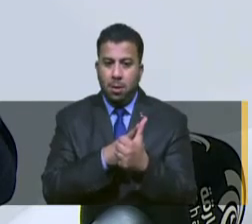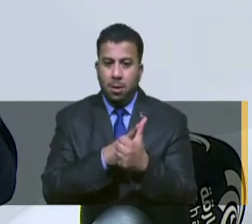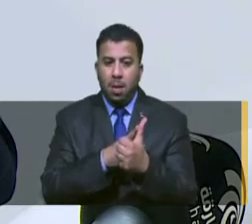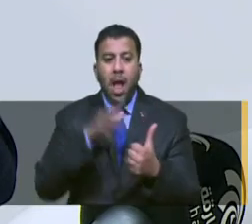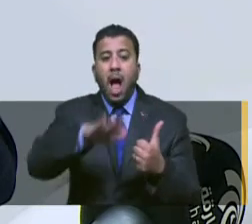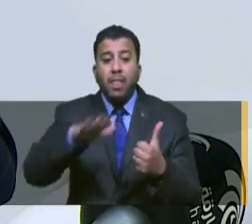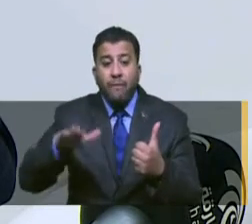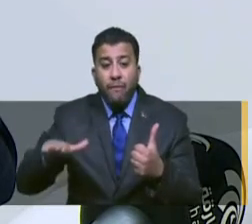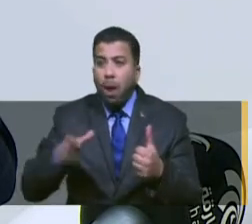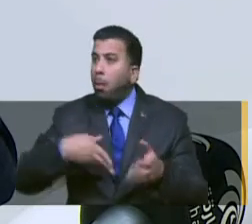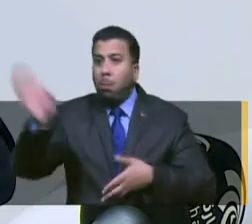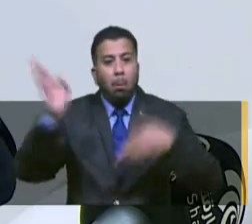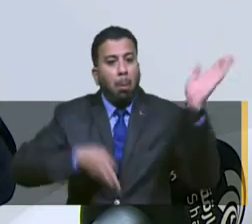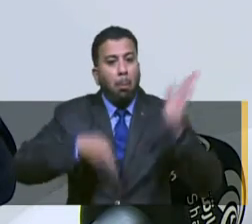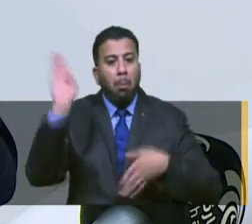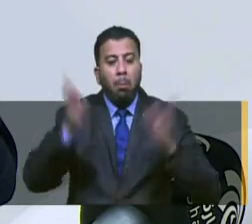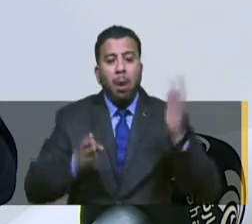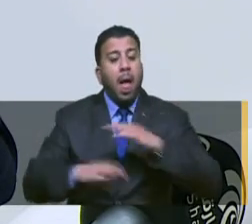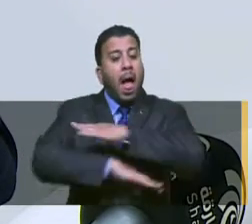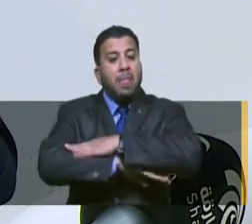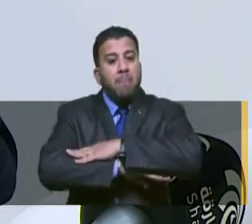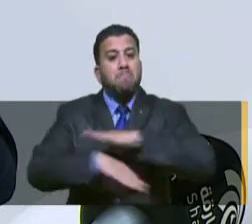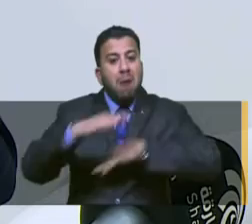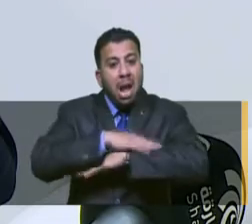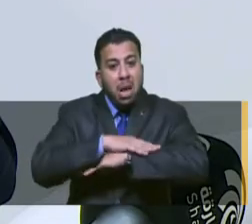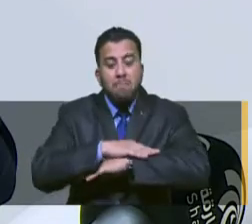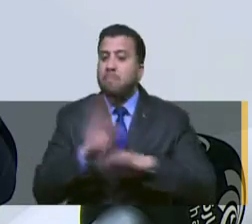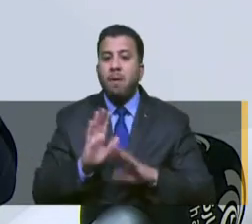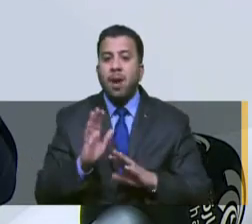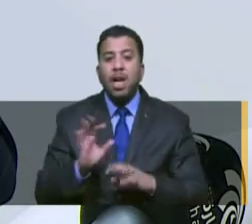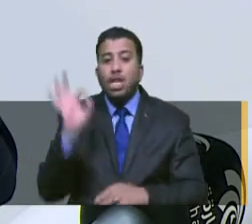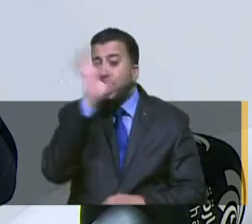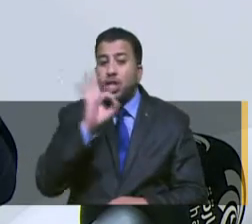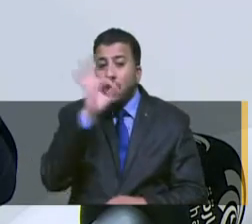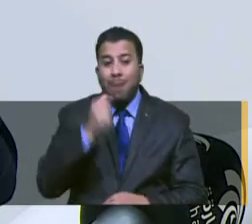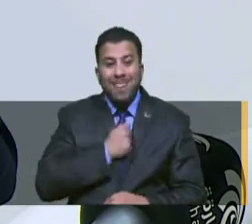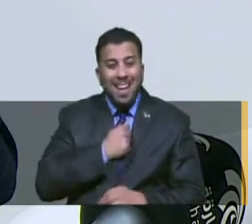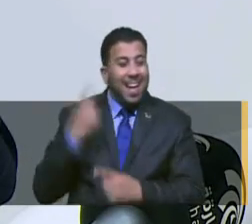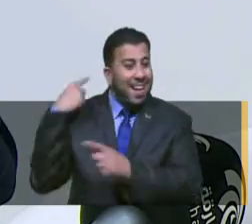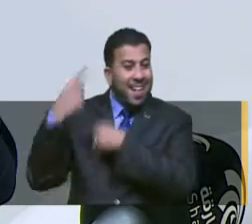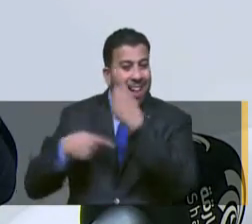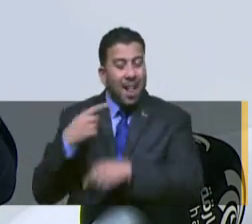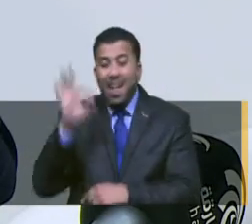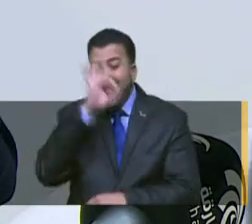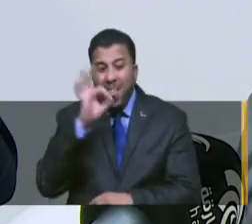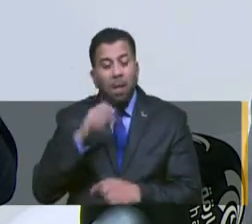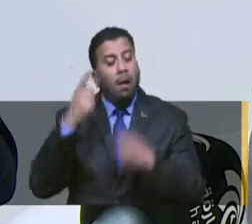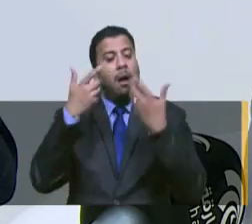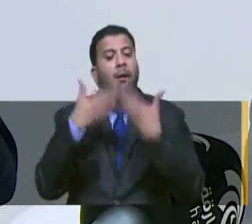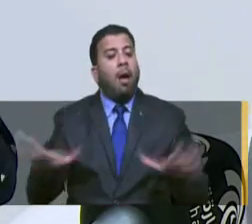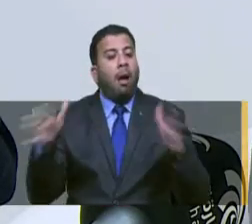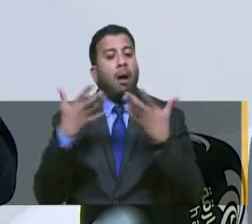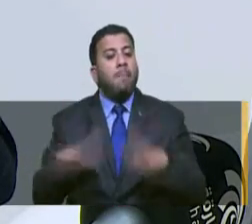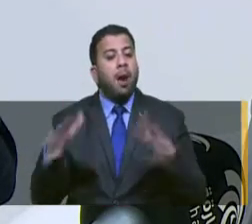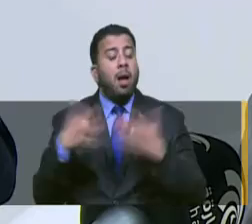الأطفال شردت، القيم راحت، الموروث الشعبي راح، الموروث القومي راح، كل حاجة